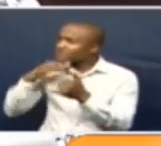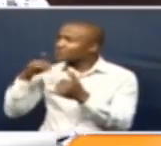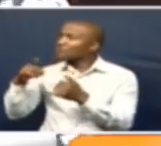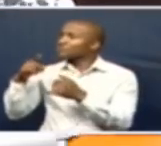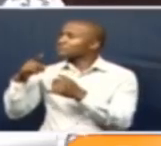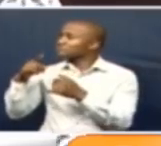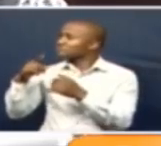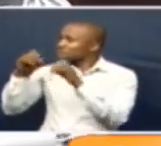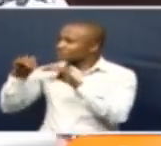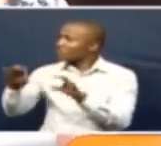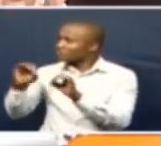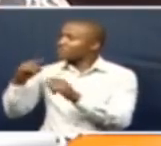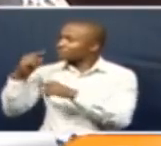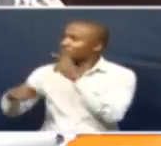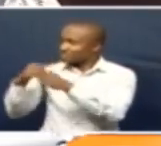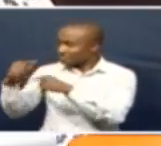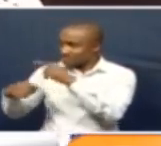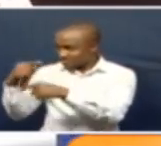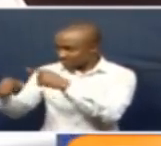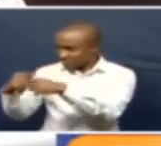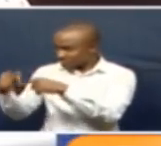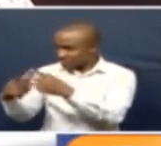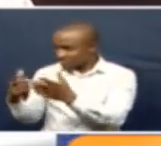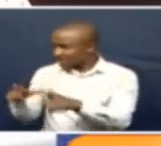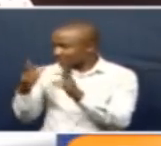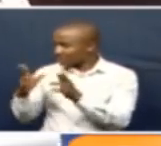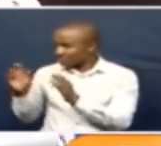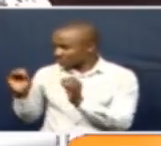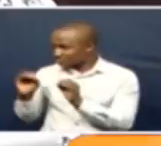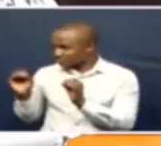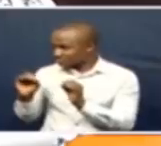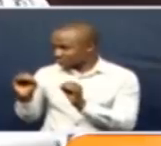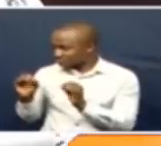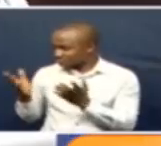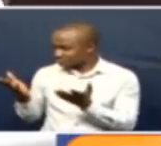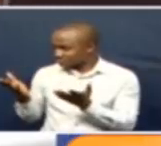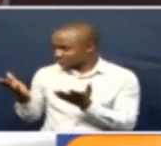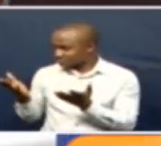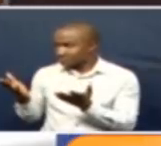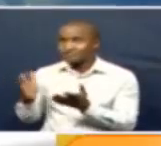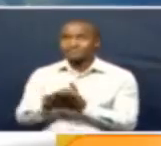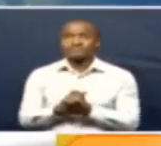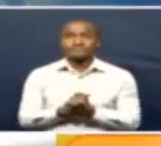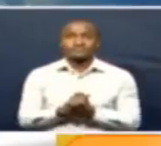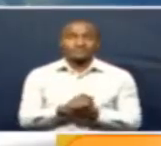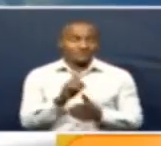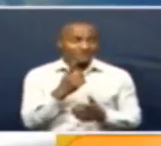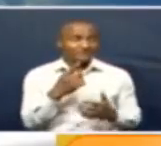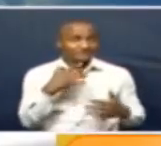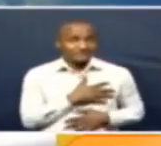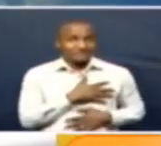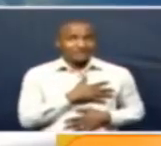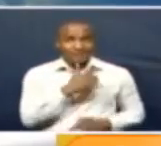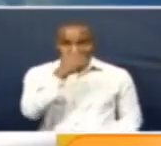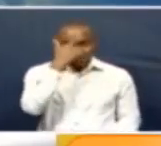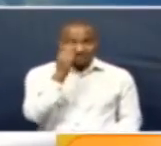ukasema sasa wewe uishi maisha different, bado uliendelea kutafuta gangi nyingine. Mimi nilistuka. Juu kitu ya